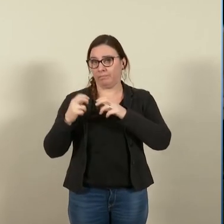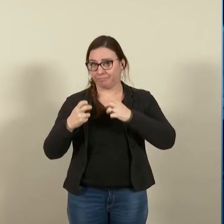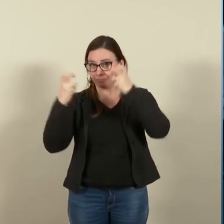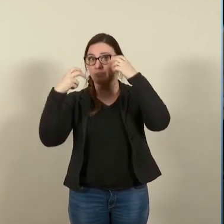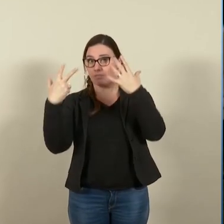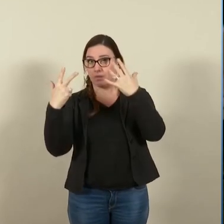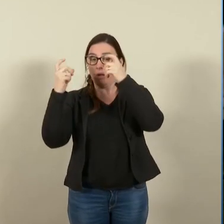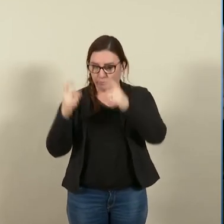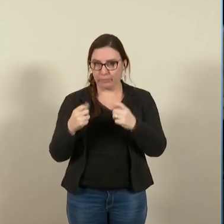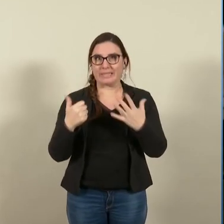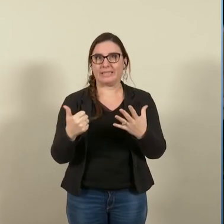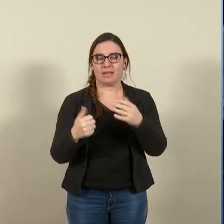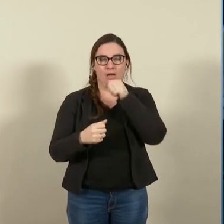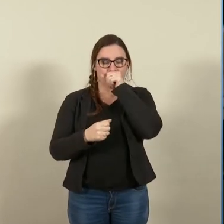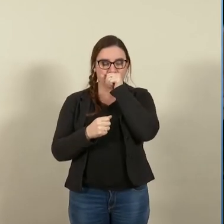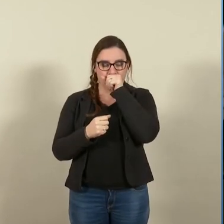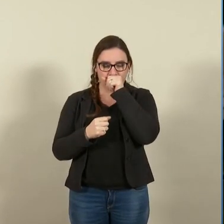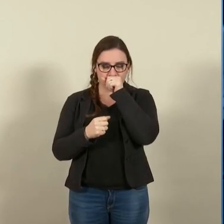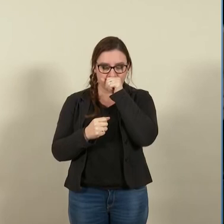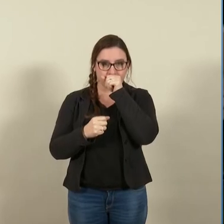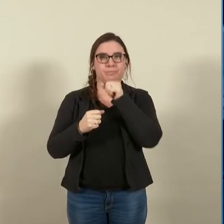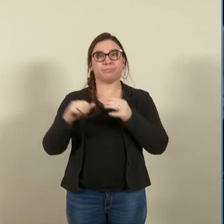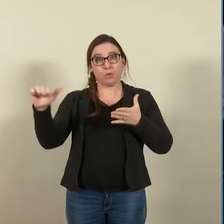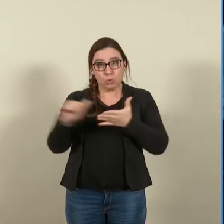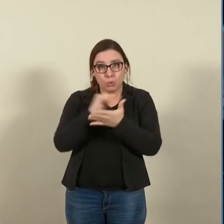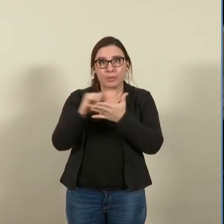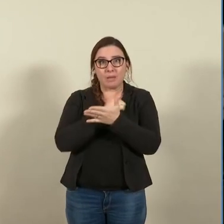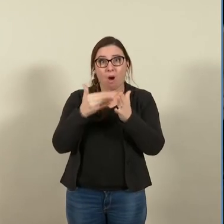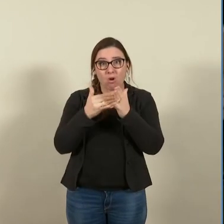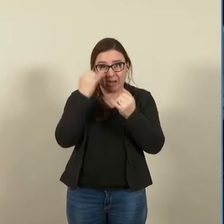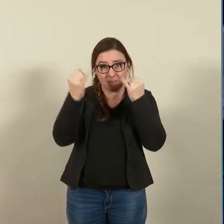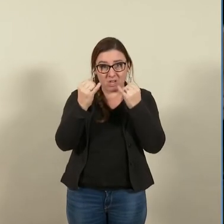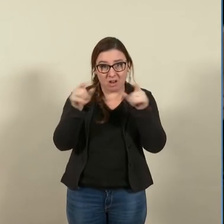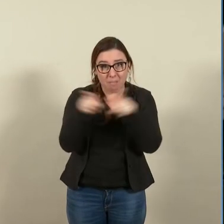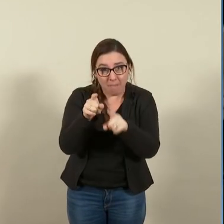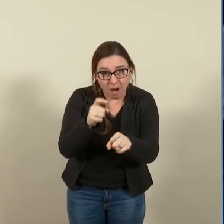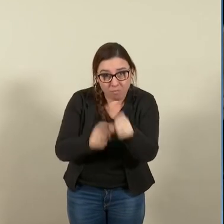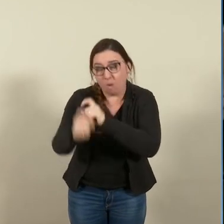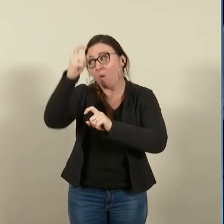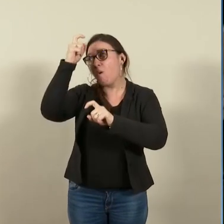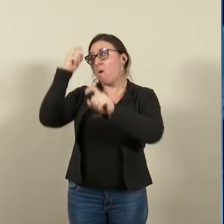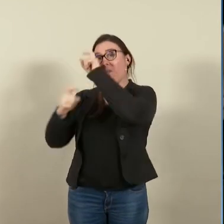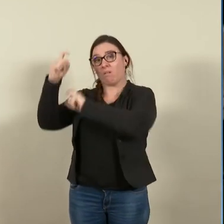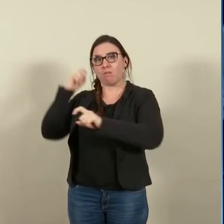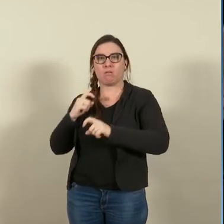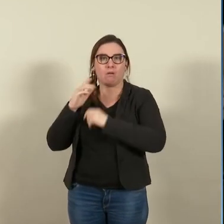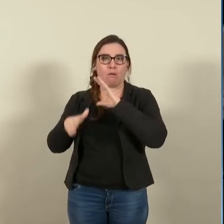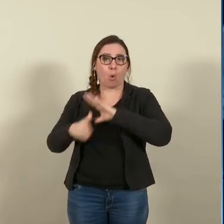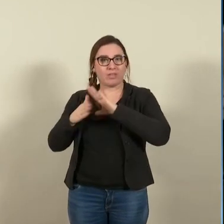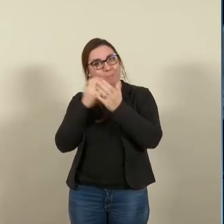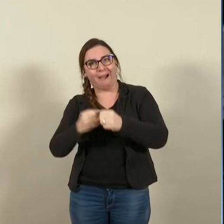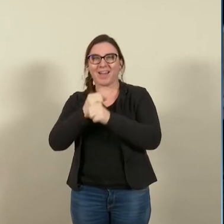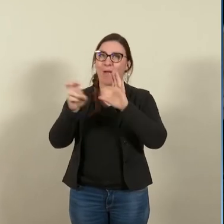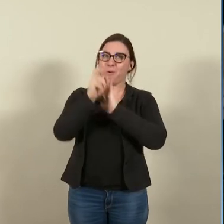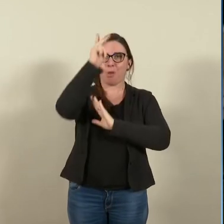actuellement 6 encore une suppression et nous reviendrions au même niveau de service qu'au début de la ligne TGV